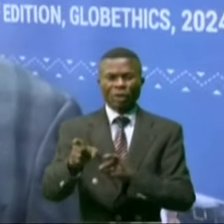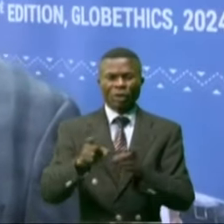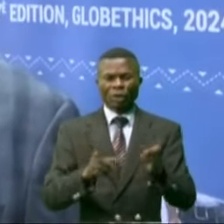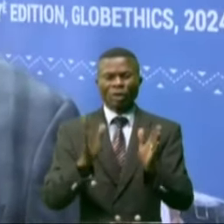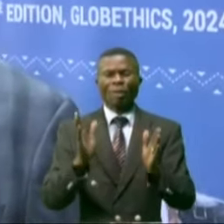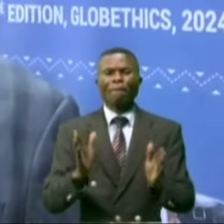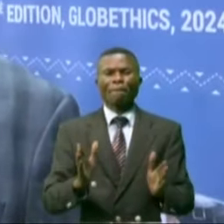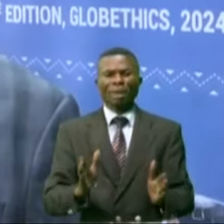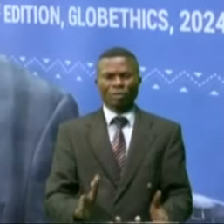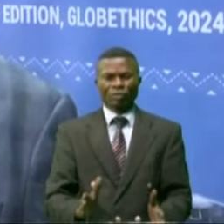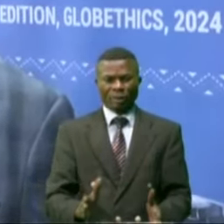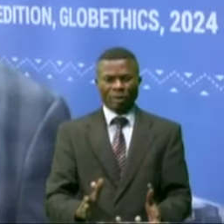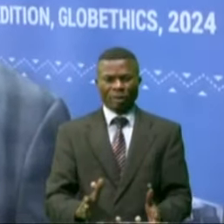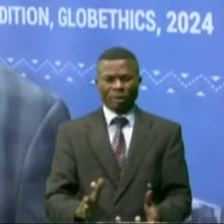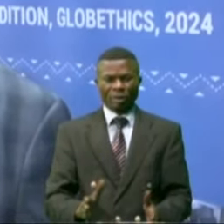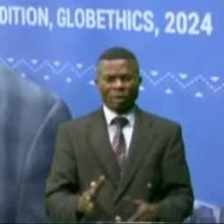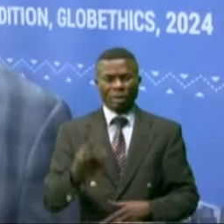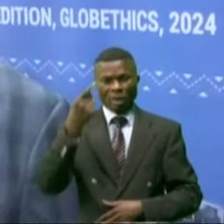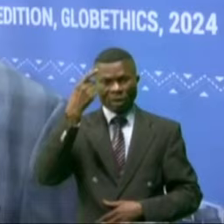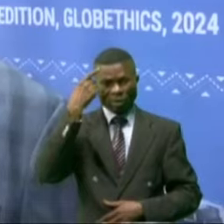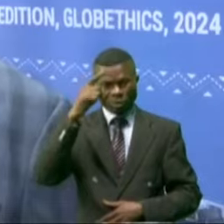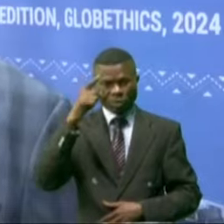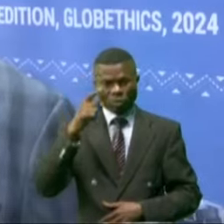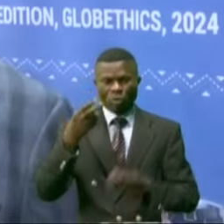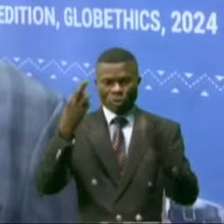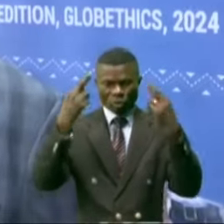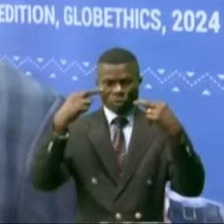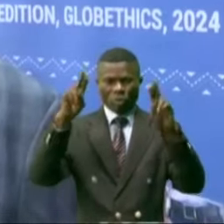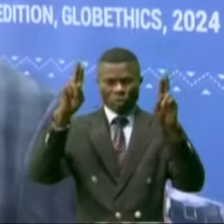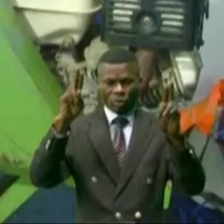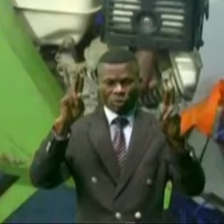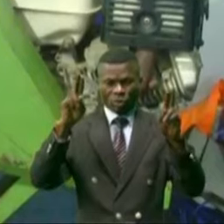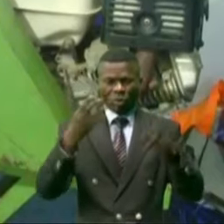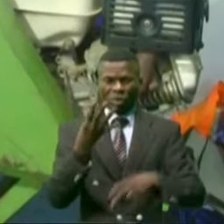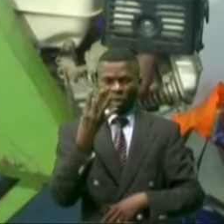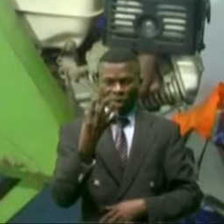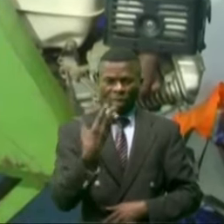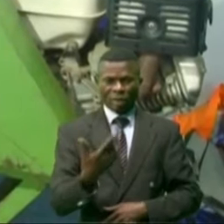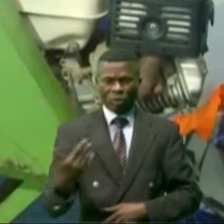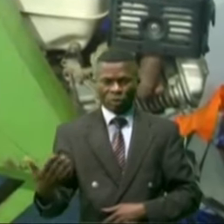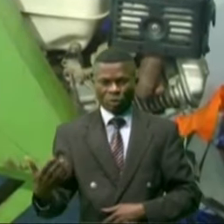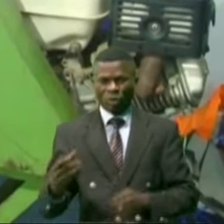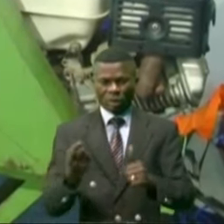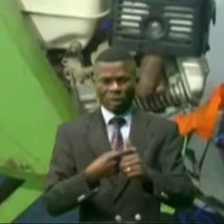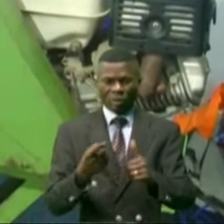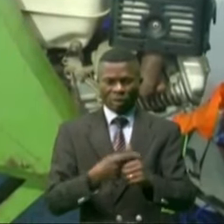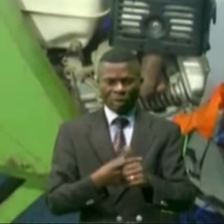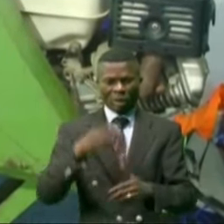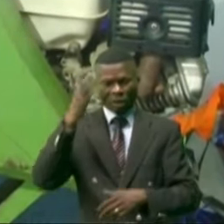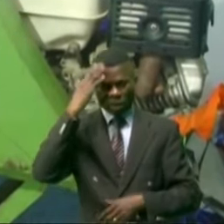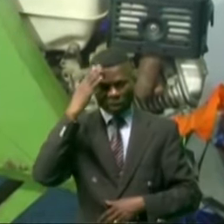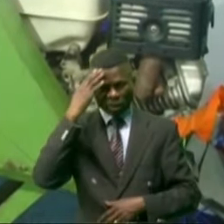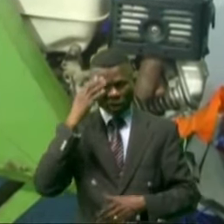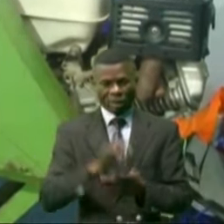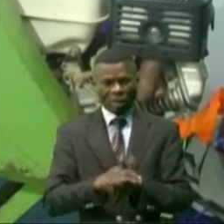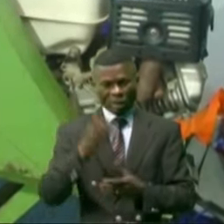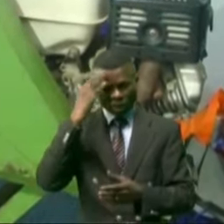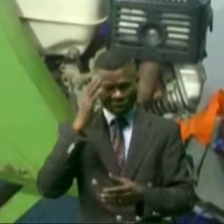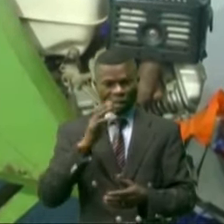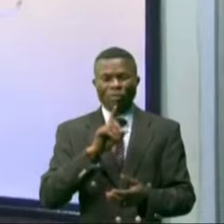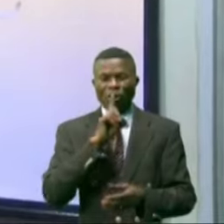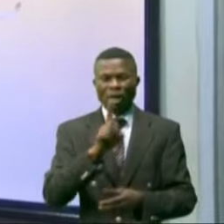parfait pour atteindre quatre choses. Premier, le